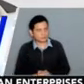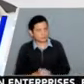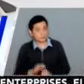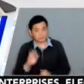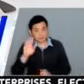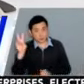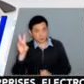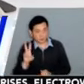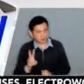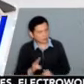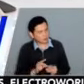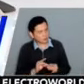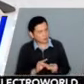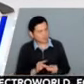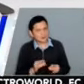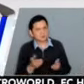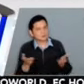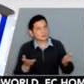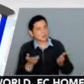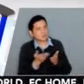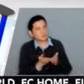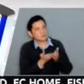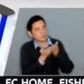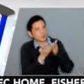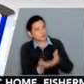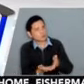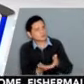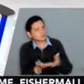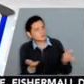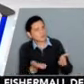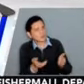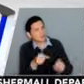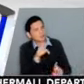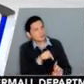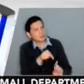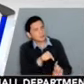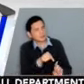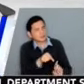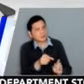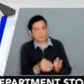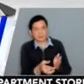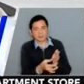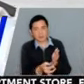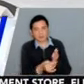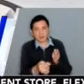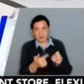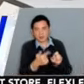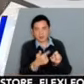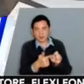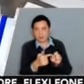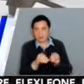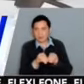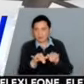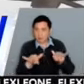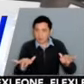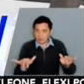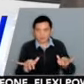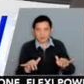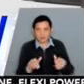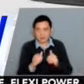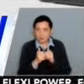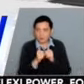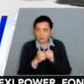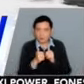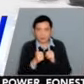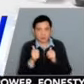the capsized vessel, the fuel that's being released, what are the tides, what are the winds, where is